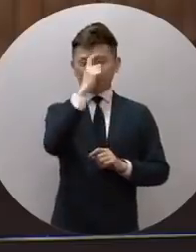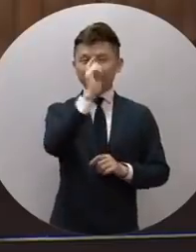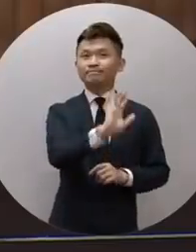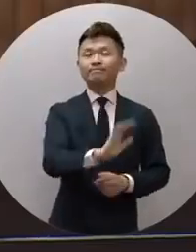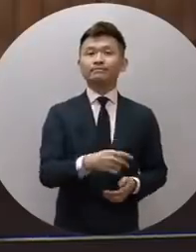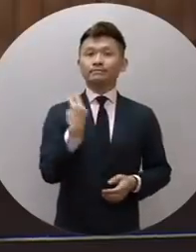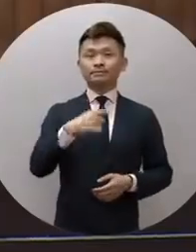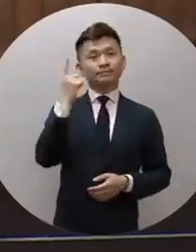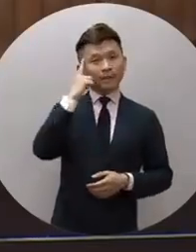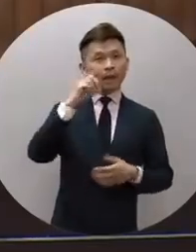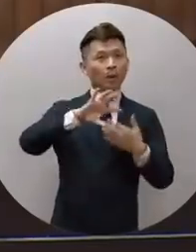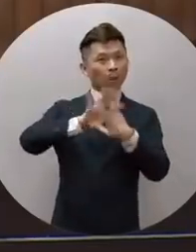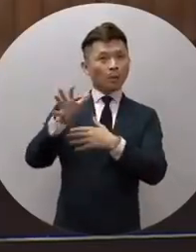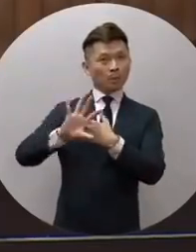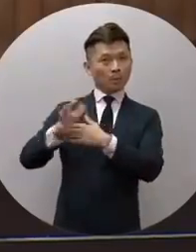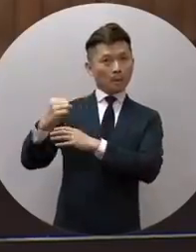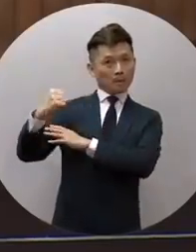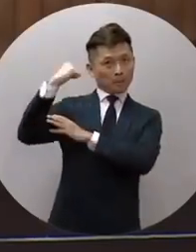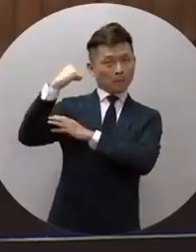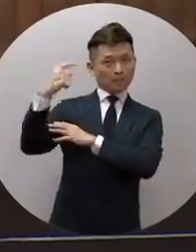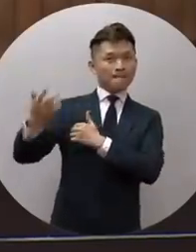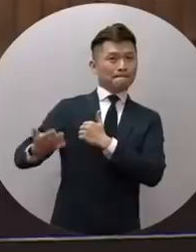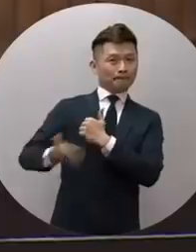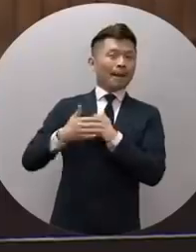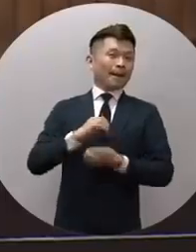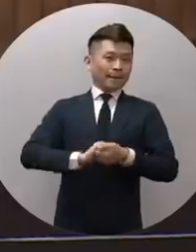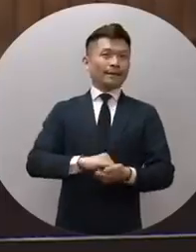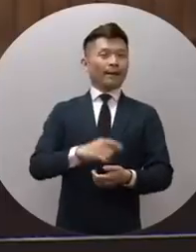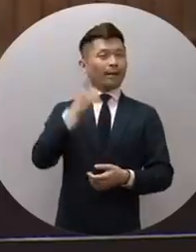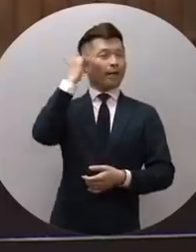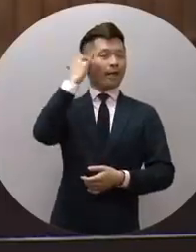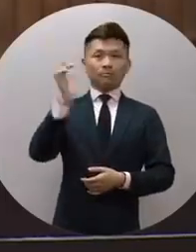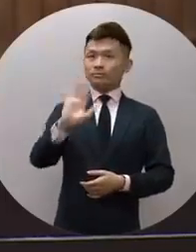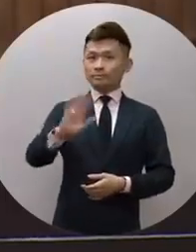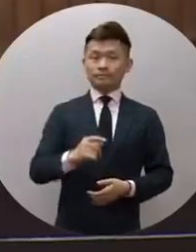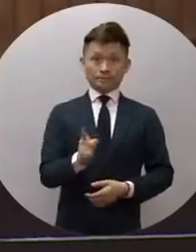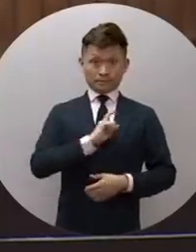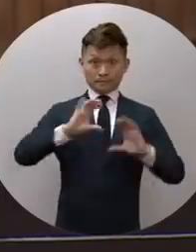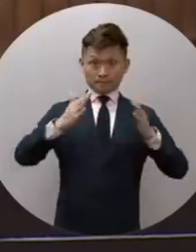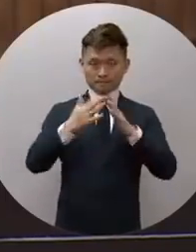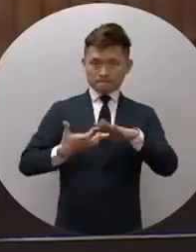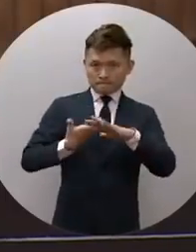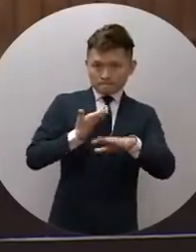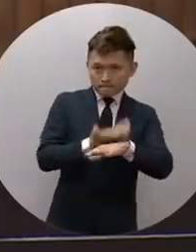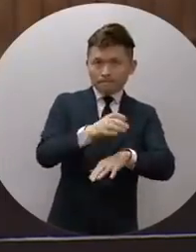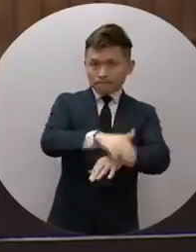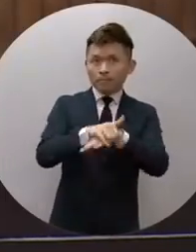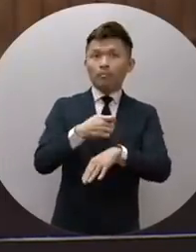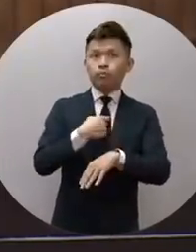以为国际强权会力挺我们。自己国家自己救，怎么救